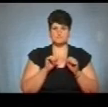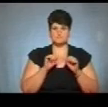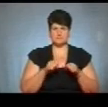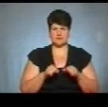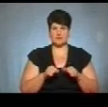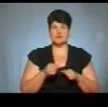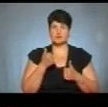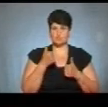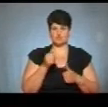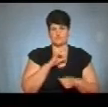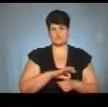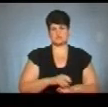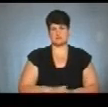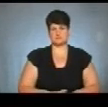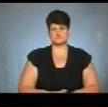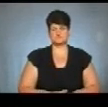вдалого використання.